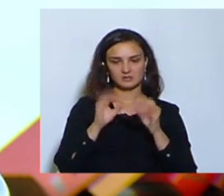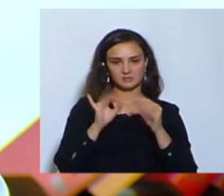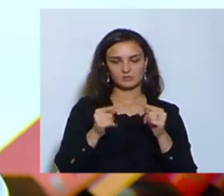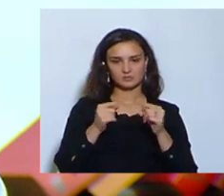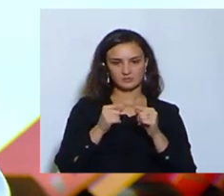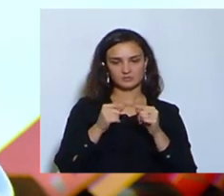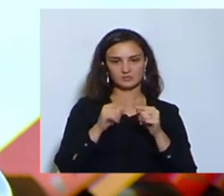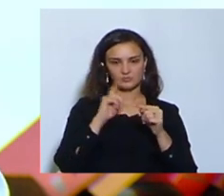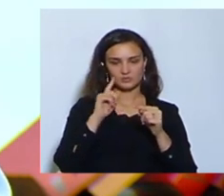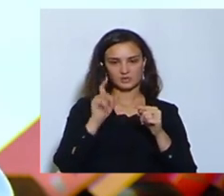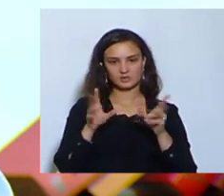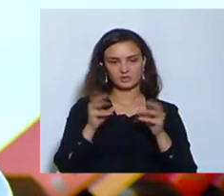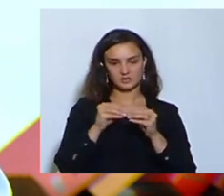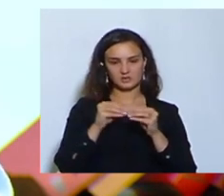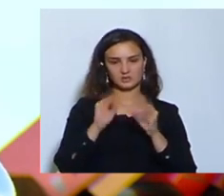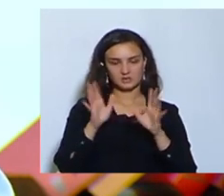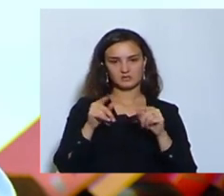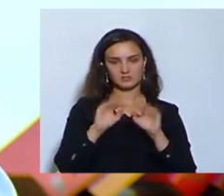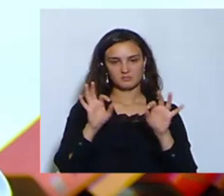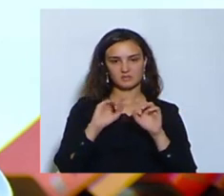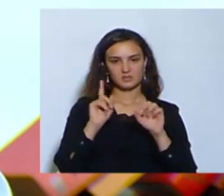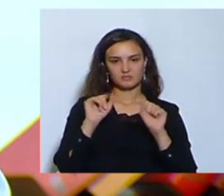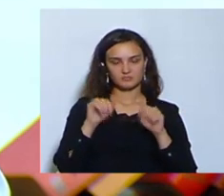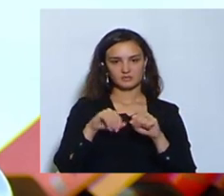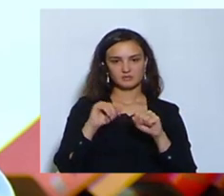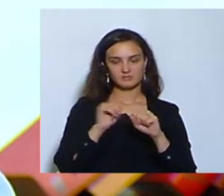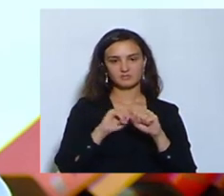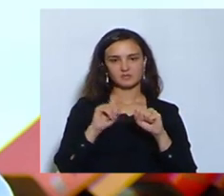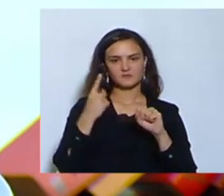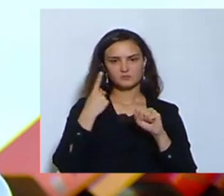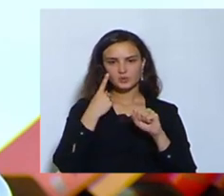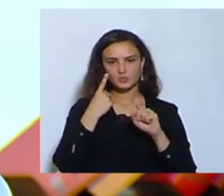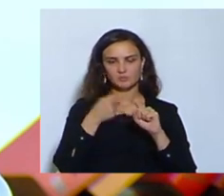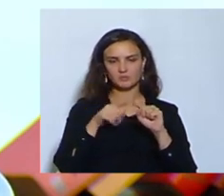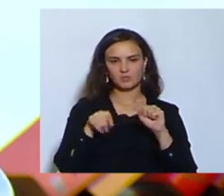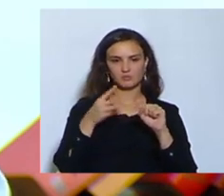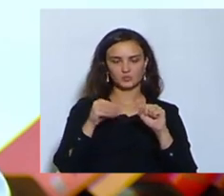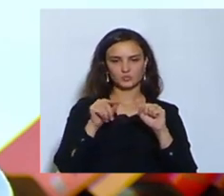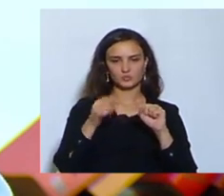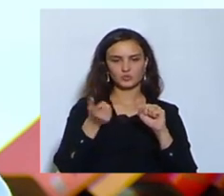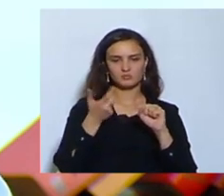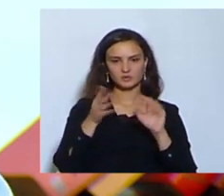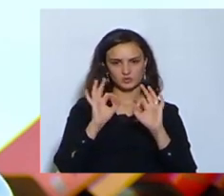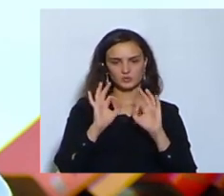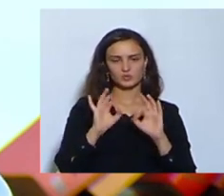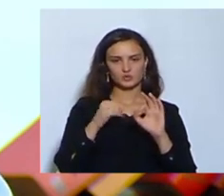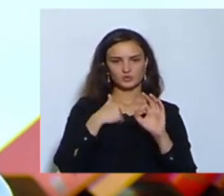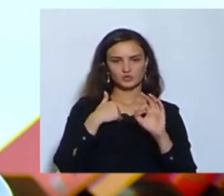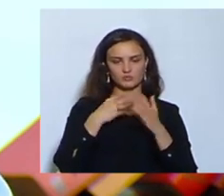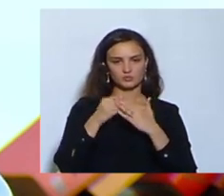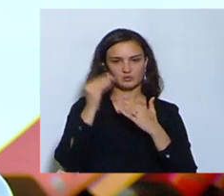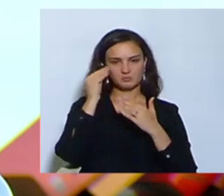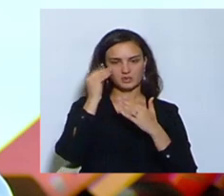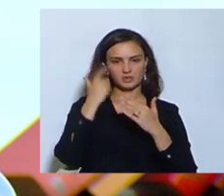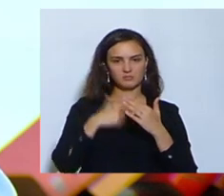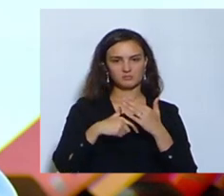იმ მოზარდთან ერთად განიხილოს, აი, რა შეიძლება, რას ფიქრობ მე ამ წუთში და რამდენად ობიექტურია ეს ჩემი